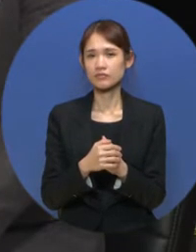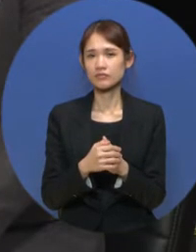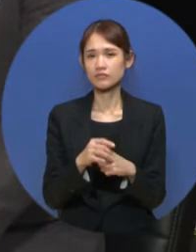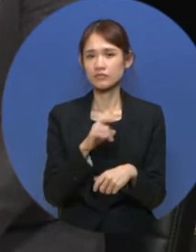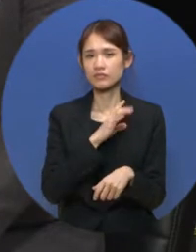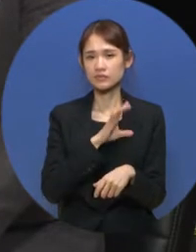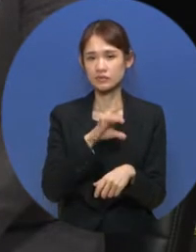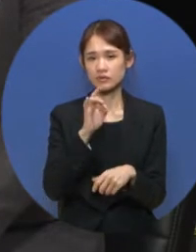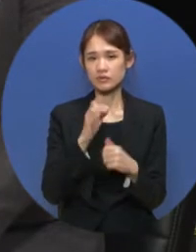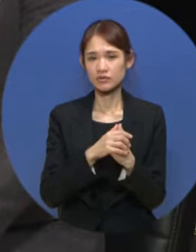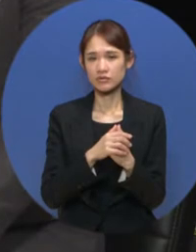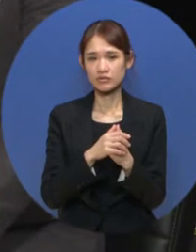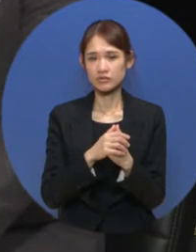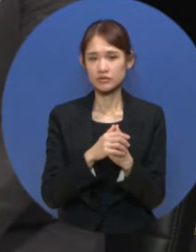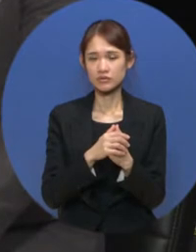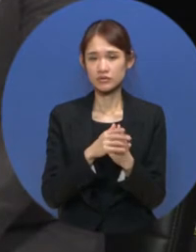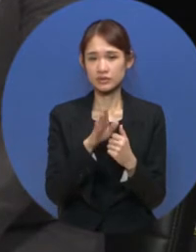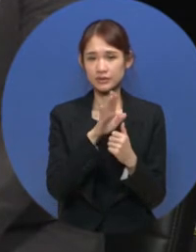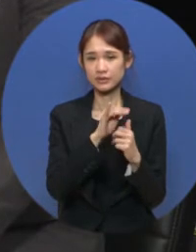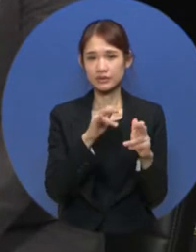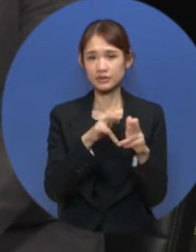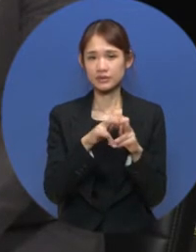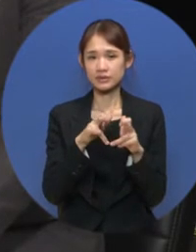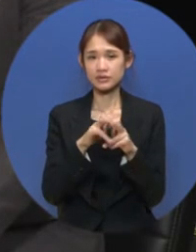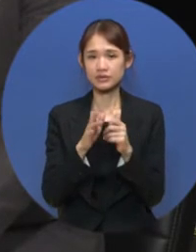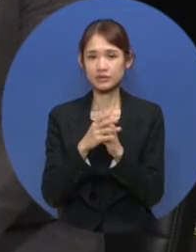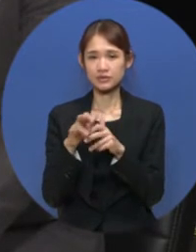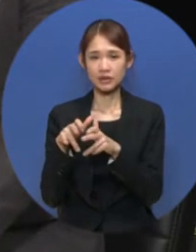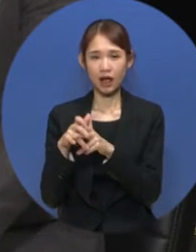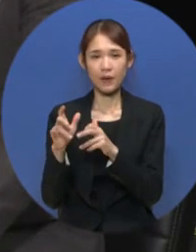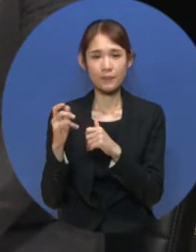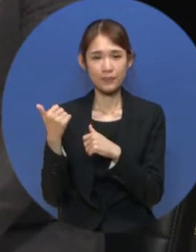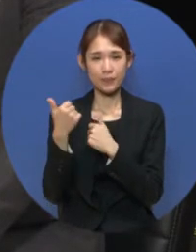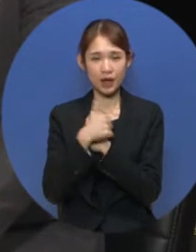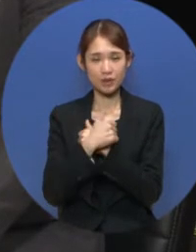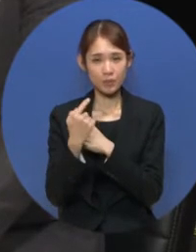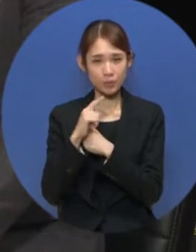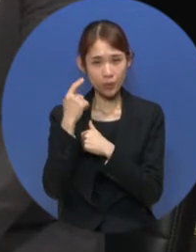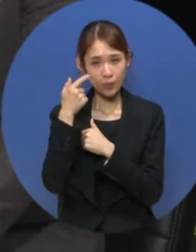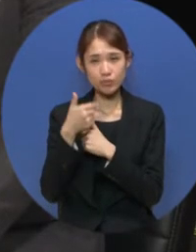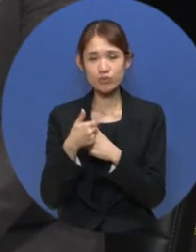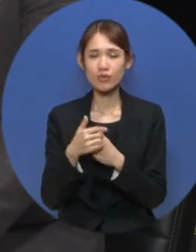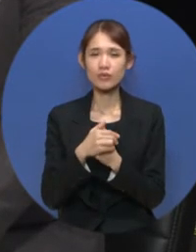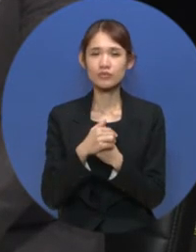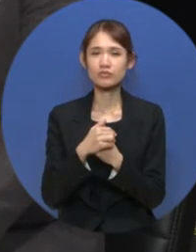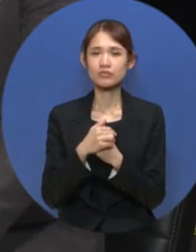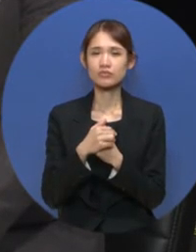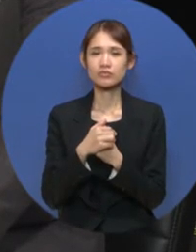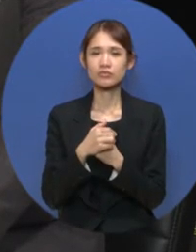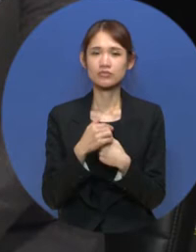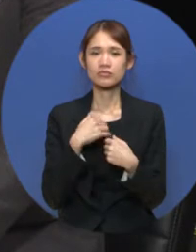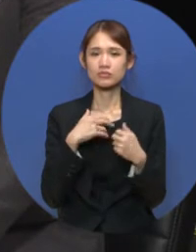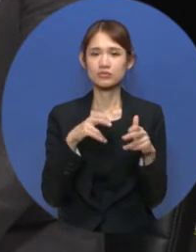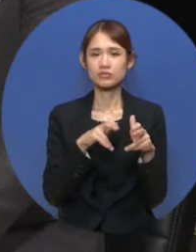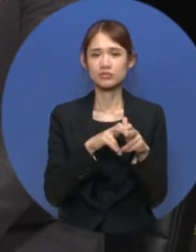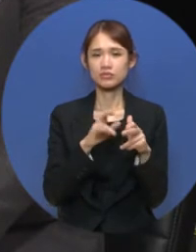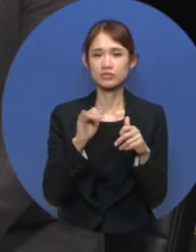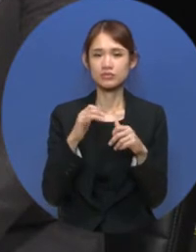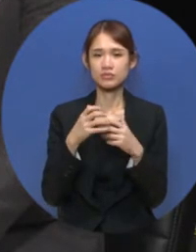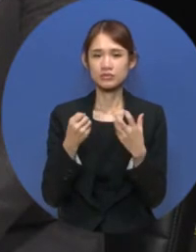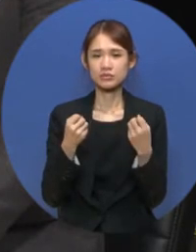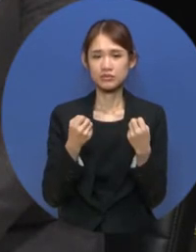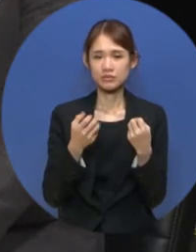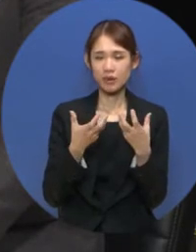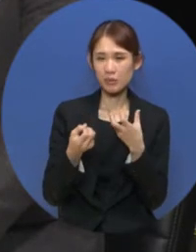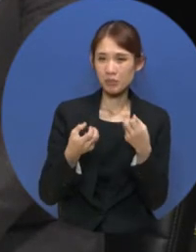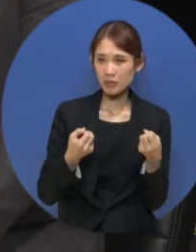처음에는 사실, 그러니까 우리 뭐 장애인의 패션은 어떠냐고 이렇게 많이들 질문을 하시는데요. 저는 장애인 패션 따로,